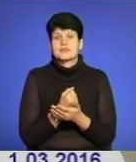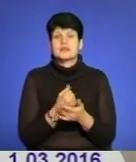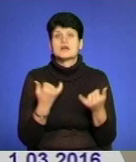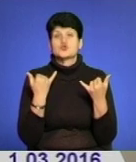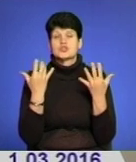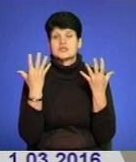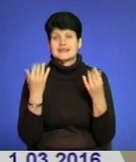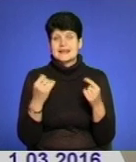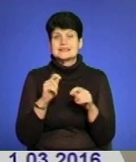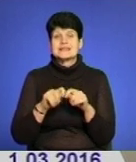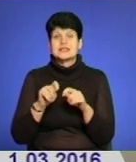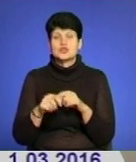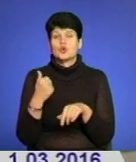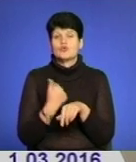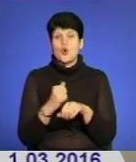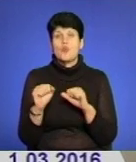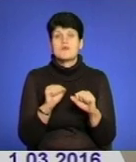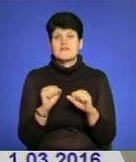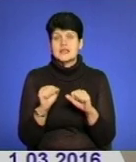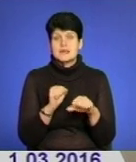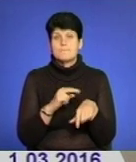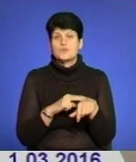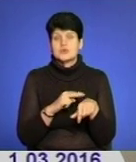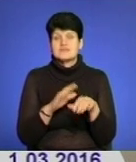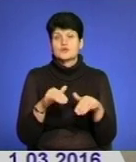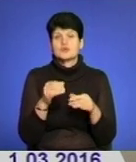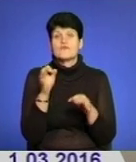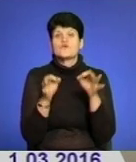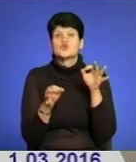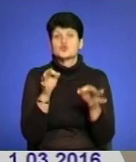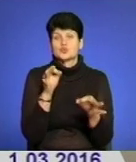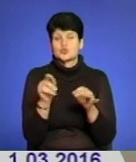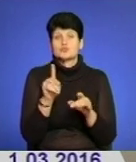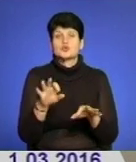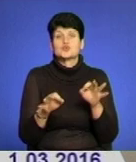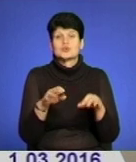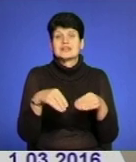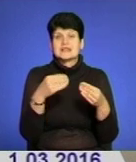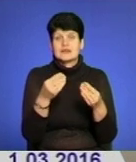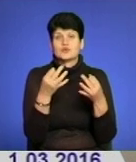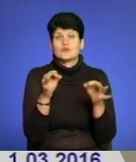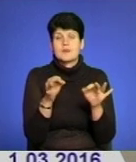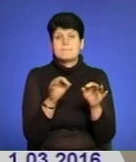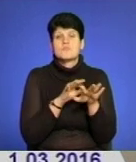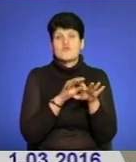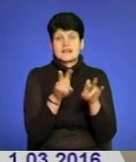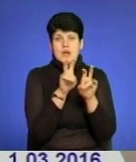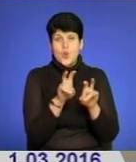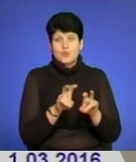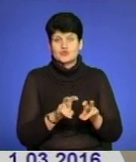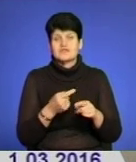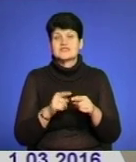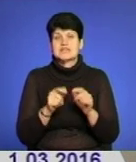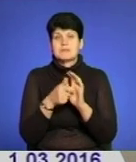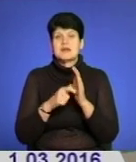слідчі Головного управління Національної поліції звернулися з клопотанням до суду, аби суд надав дозвіл на проведення обшуків у цих приміщеннях, а